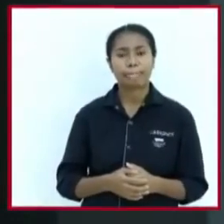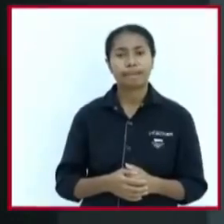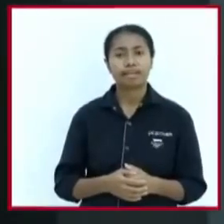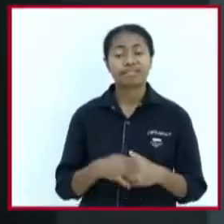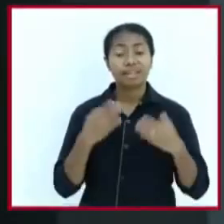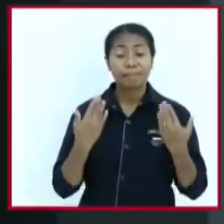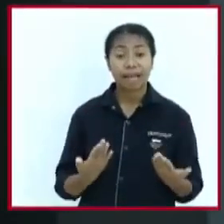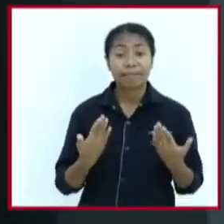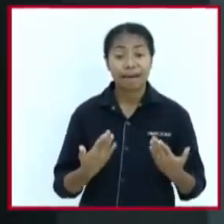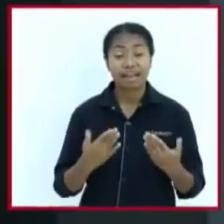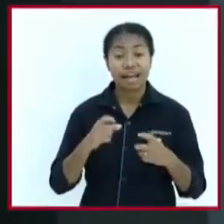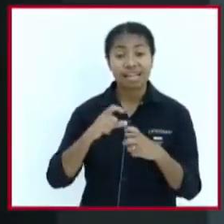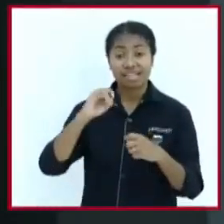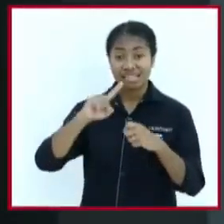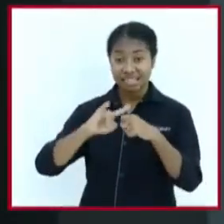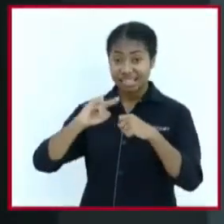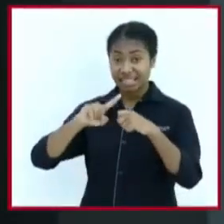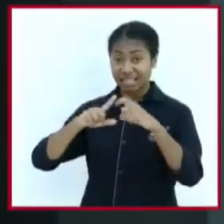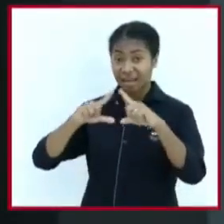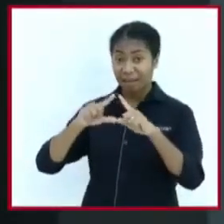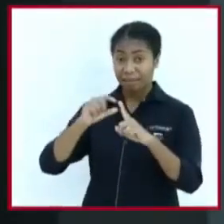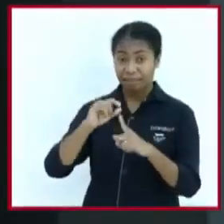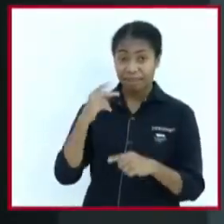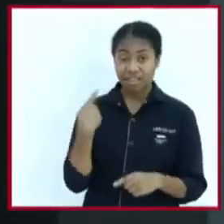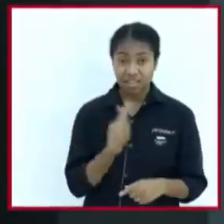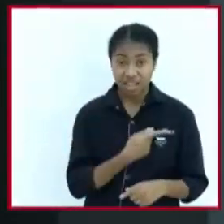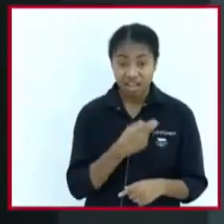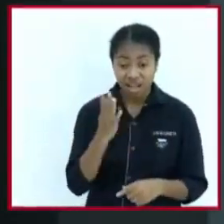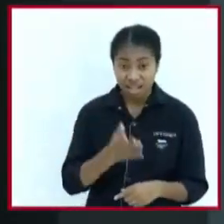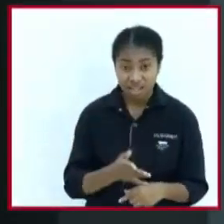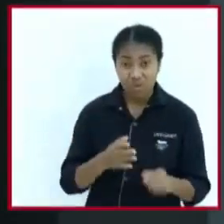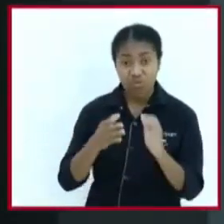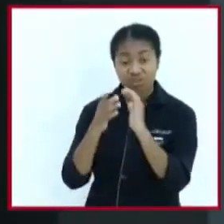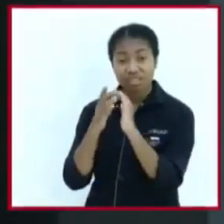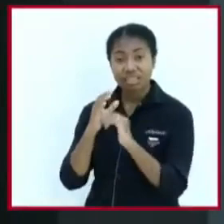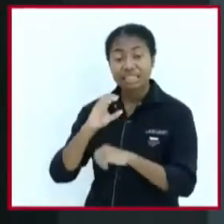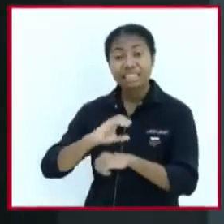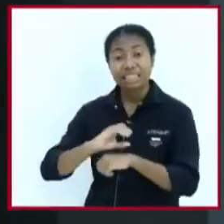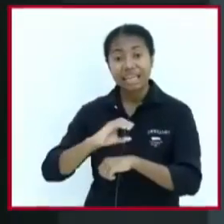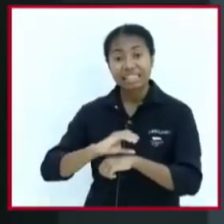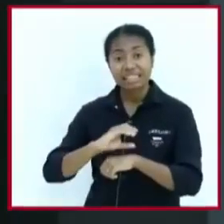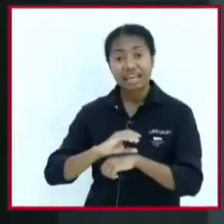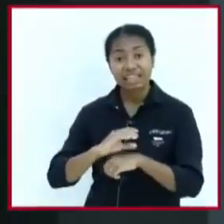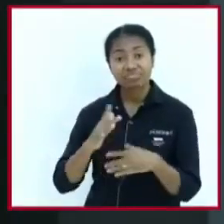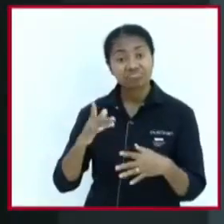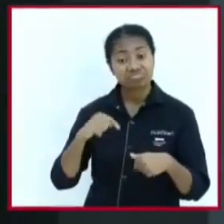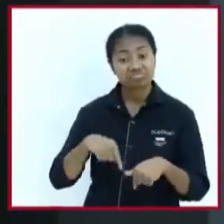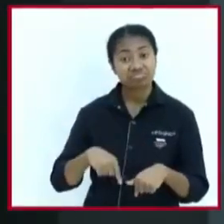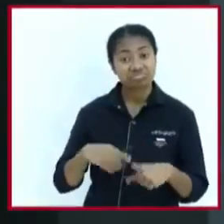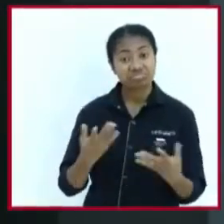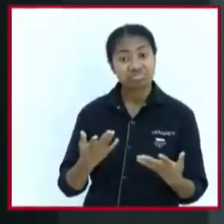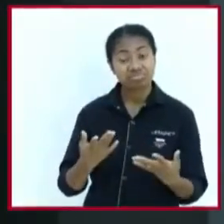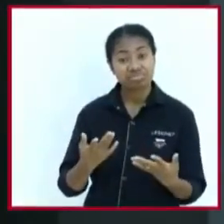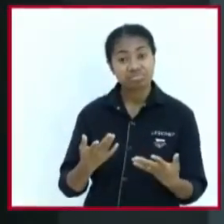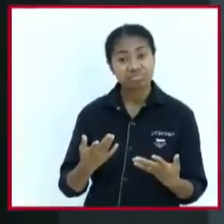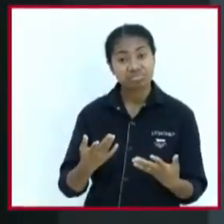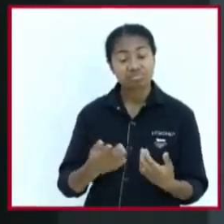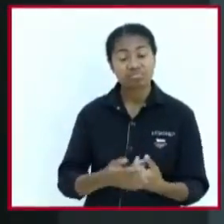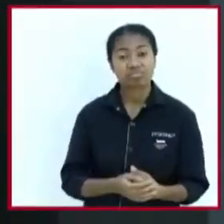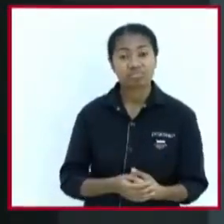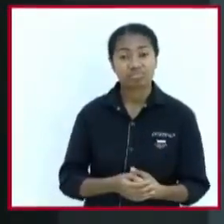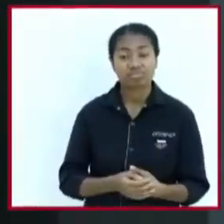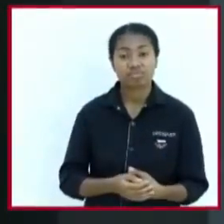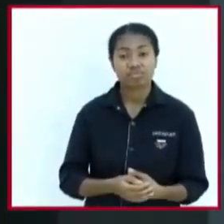Hai Bagaimana sikap kita Bagaimana sikap gereja kalau hal ini Hai Itulah sebabnya saya punya mimpi